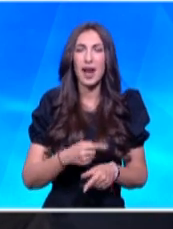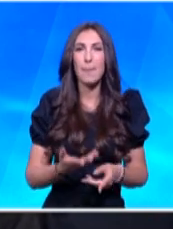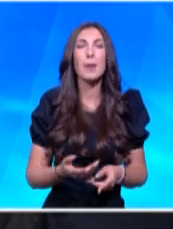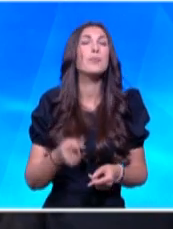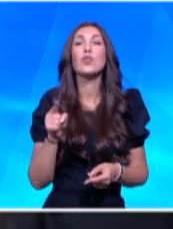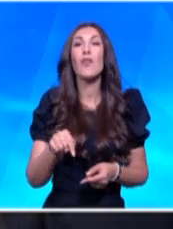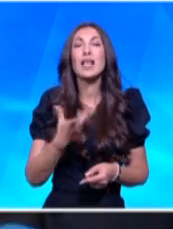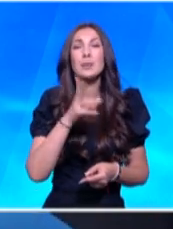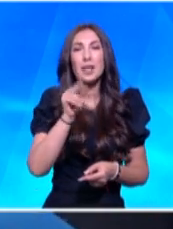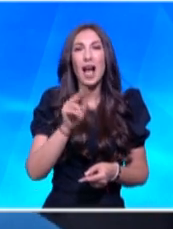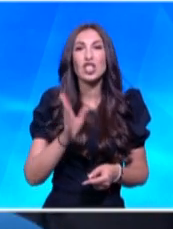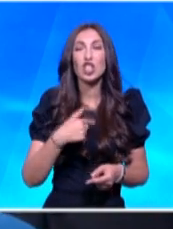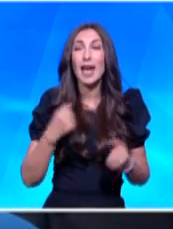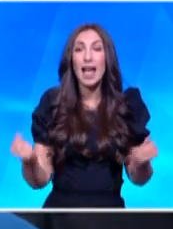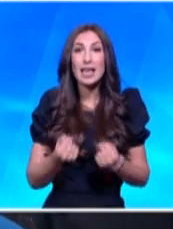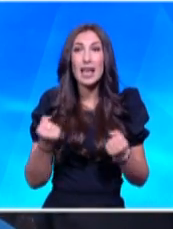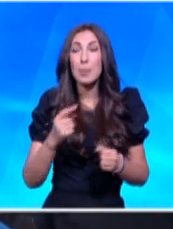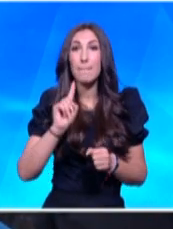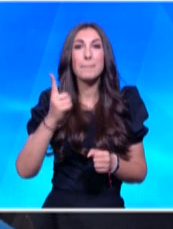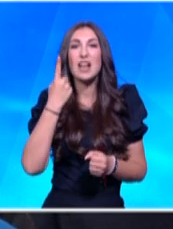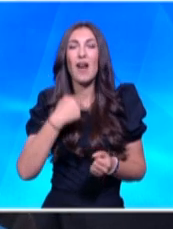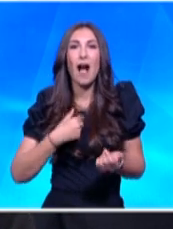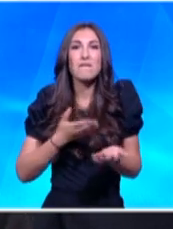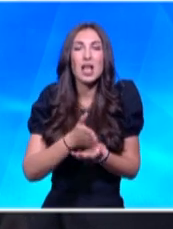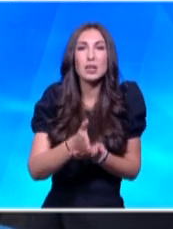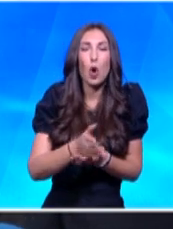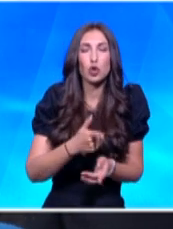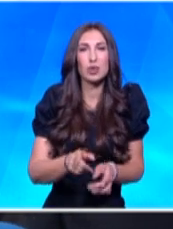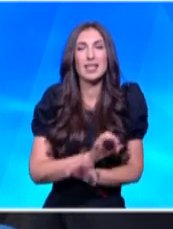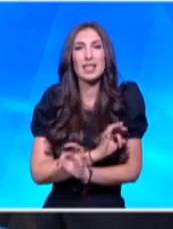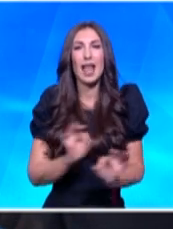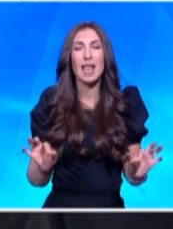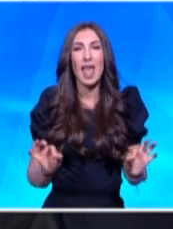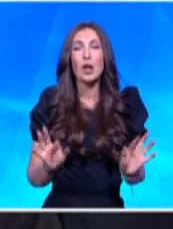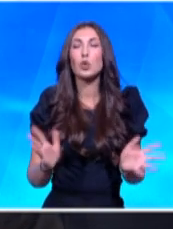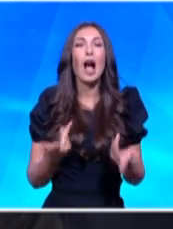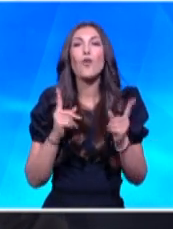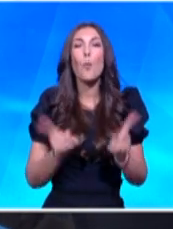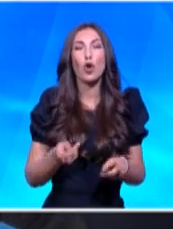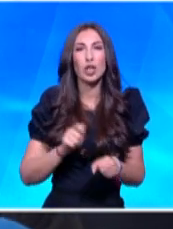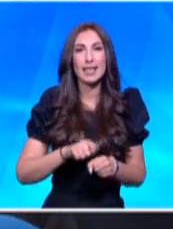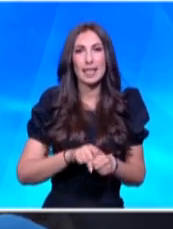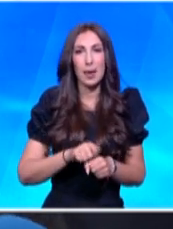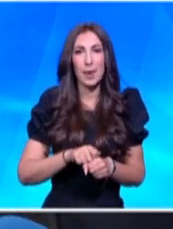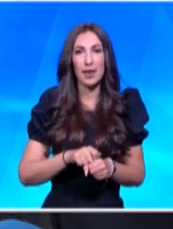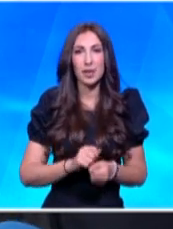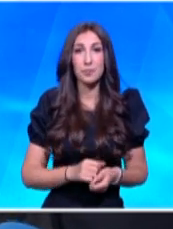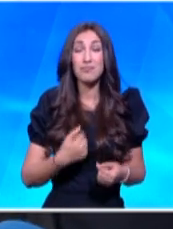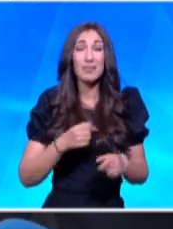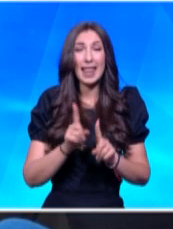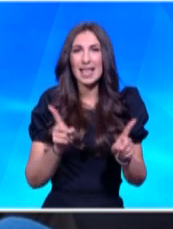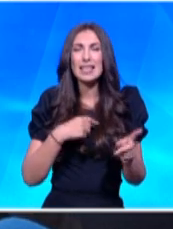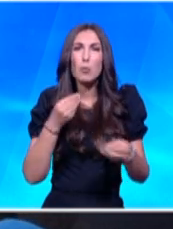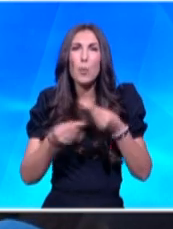че реагирахме при първата възможност, в която беше ясно какво може да се направи. Не съм